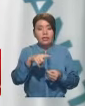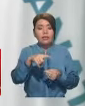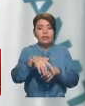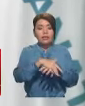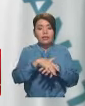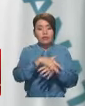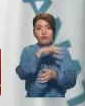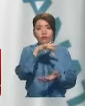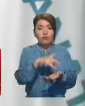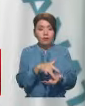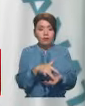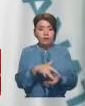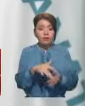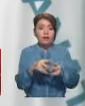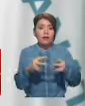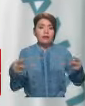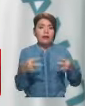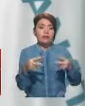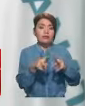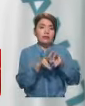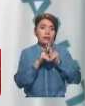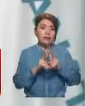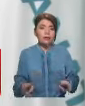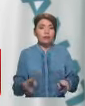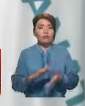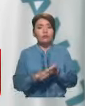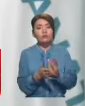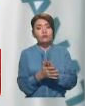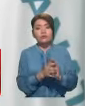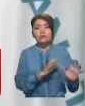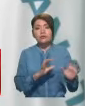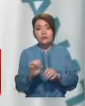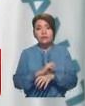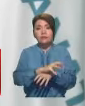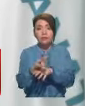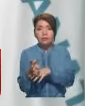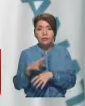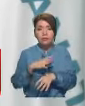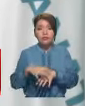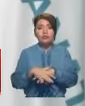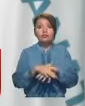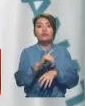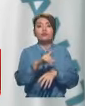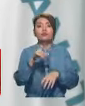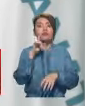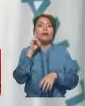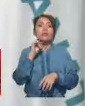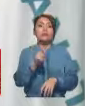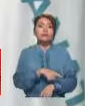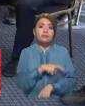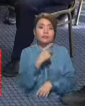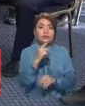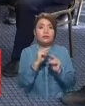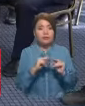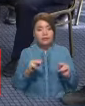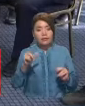было равными, одинаковыми, созданы условия были для того, чтобы на селе пребывали молодые специалисты,